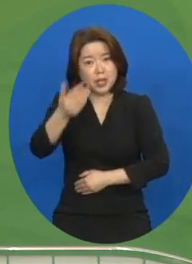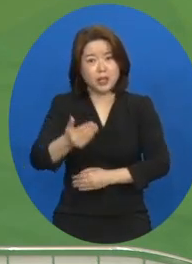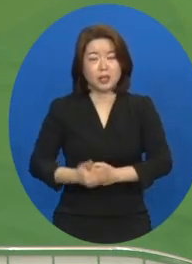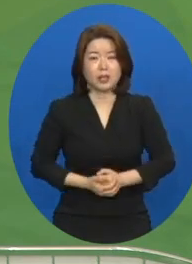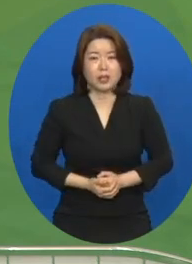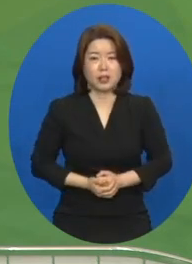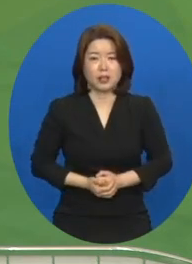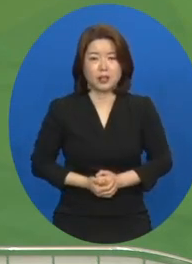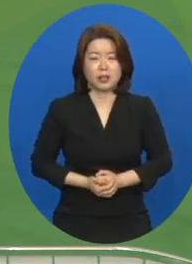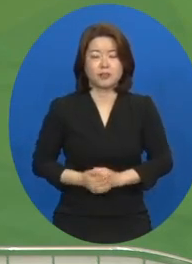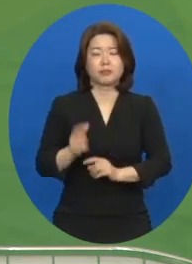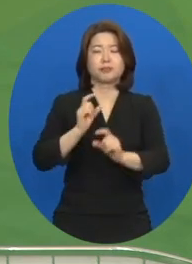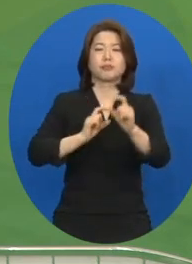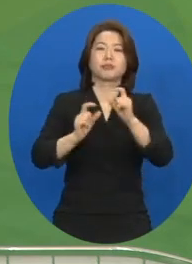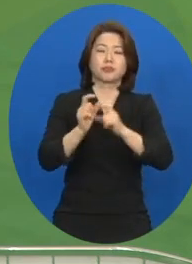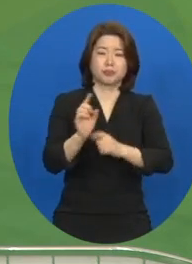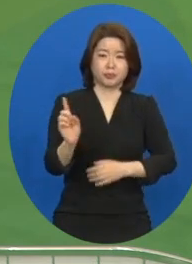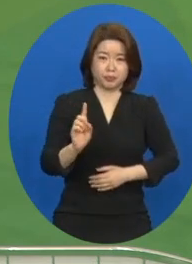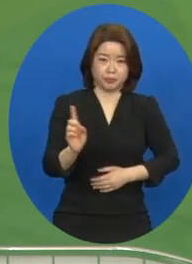게다가